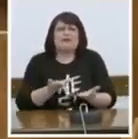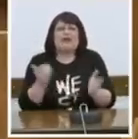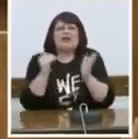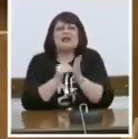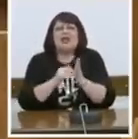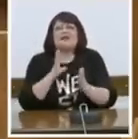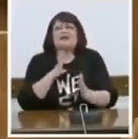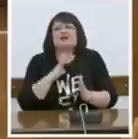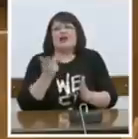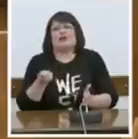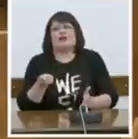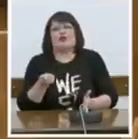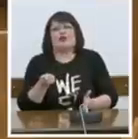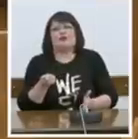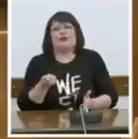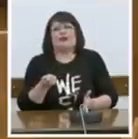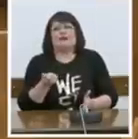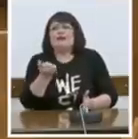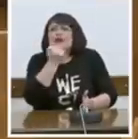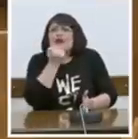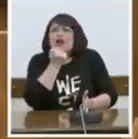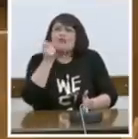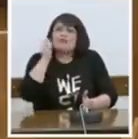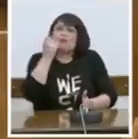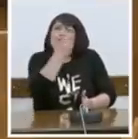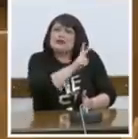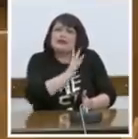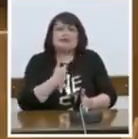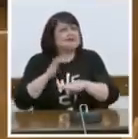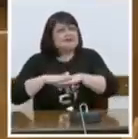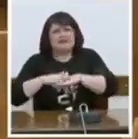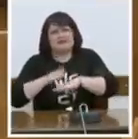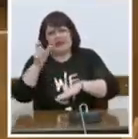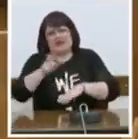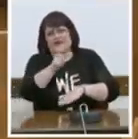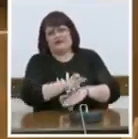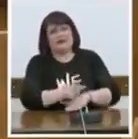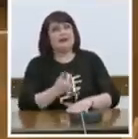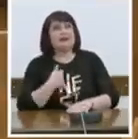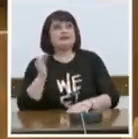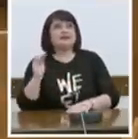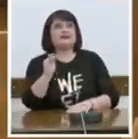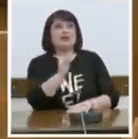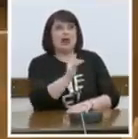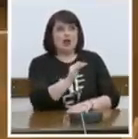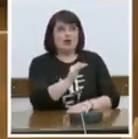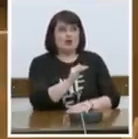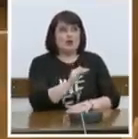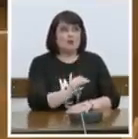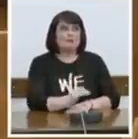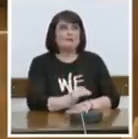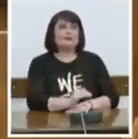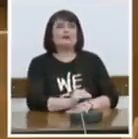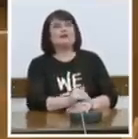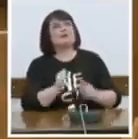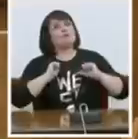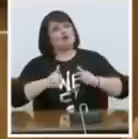άνθρωποι των εσφαλμένων πολιτικών? Σας καλούμε να πάρετε